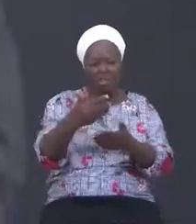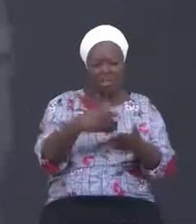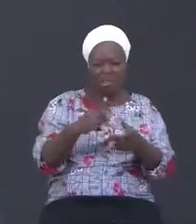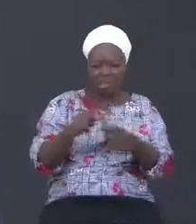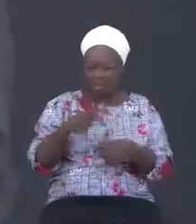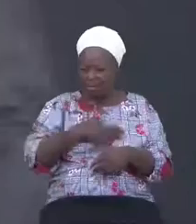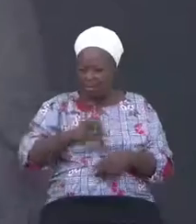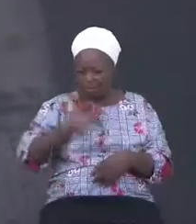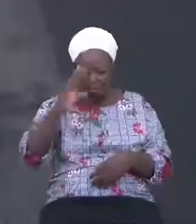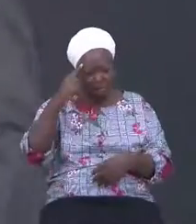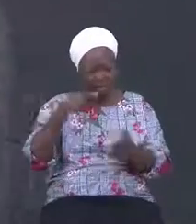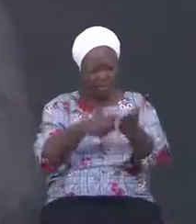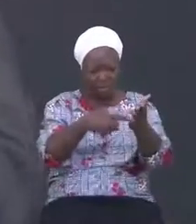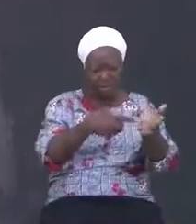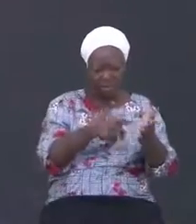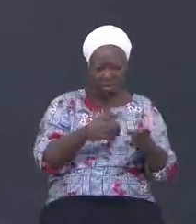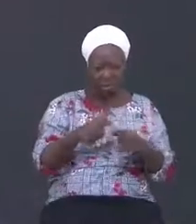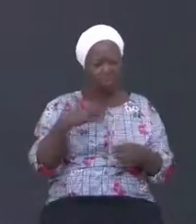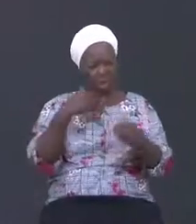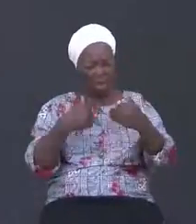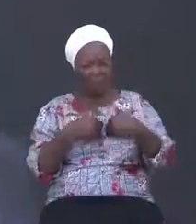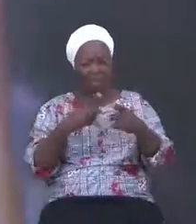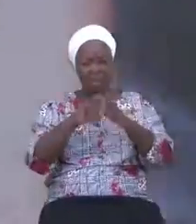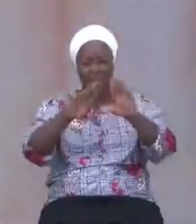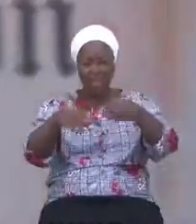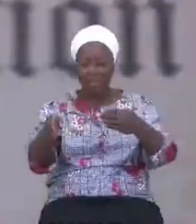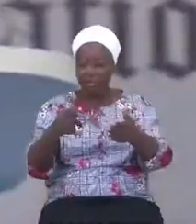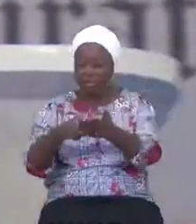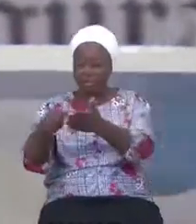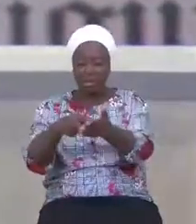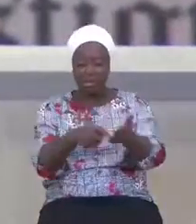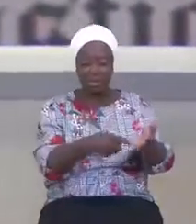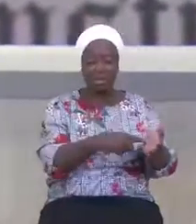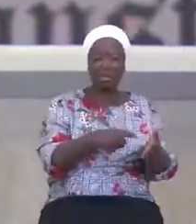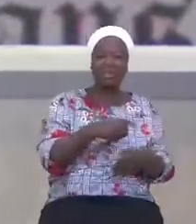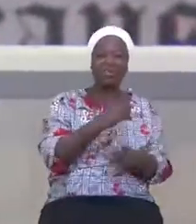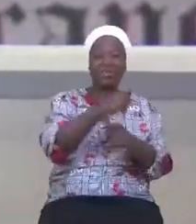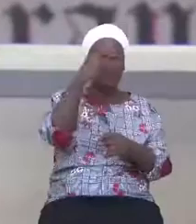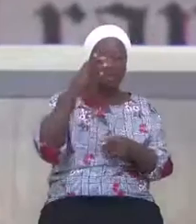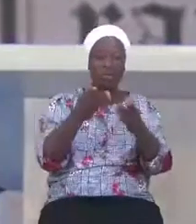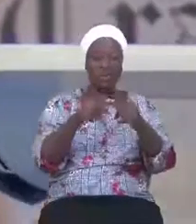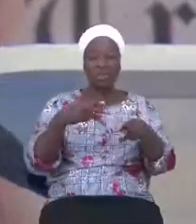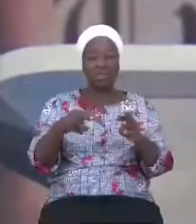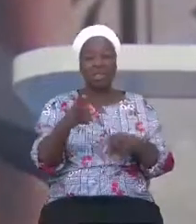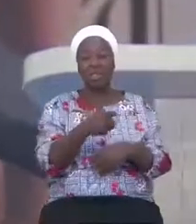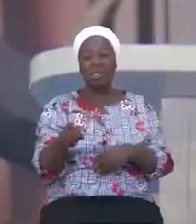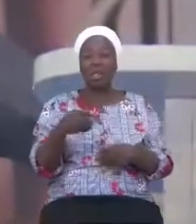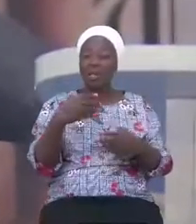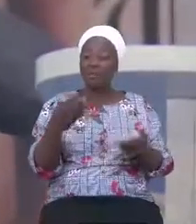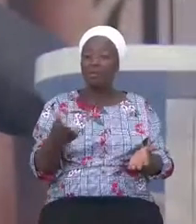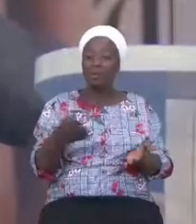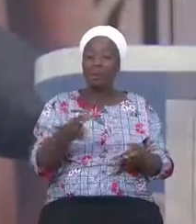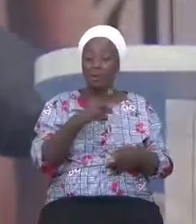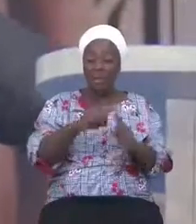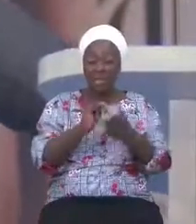je cherche ceci, je cherche cela. Il dit, ah, oh, nous avons ceci. Et on te donne ceci, on te donne cela. La seule chose, c'est que c'est faux. Ce